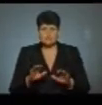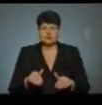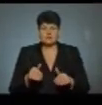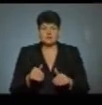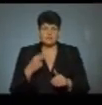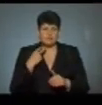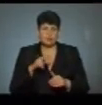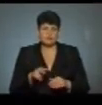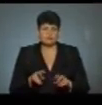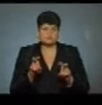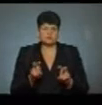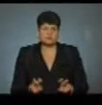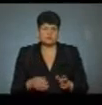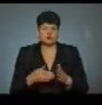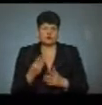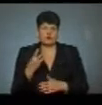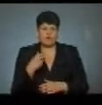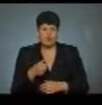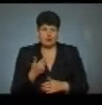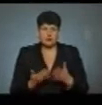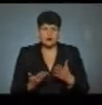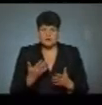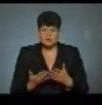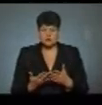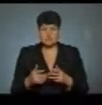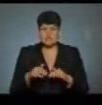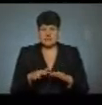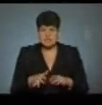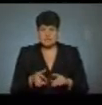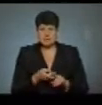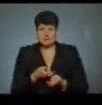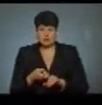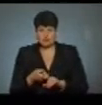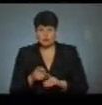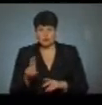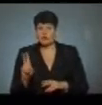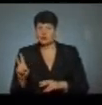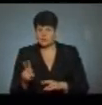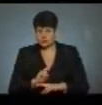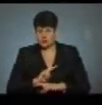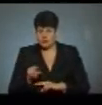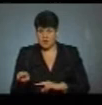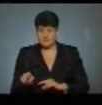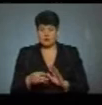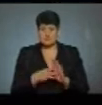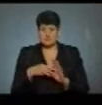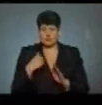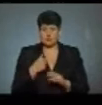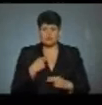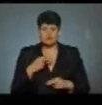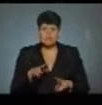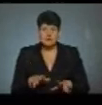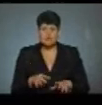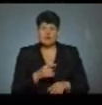ґрати на термін до 3 років. А якщо ж дії хворого призведуть до чиєїсь смерті, відповідальність до 8 років за ґратами.